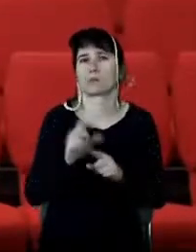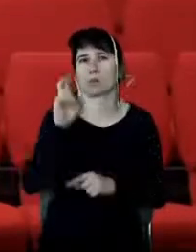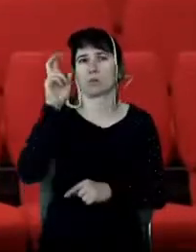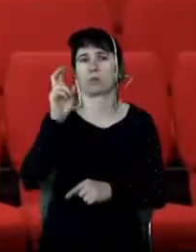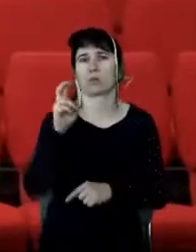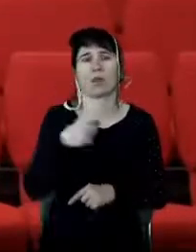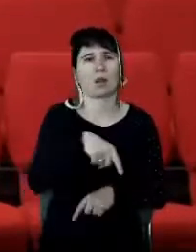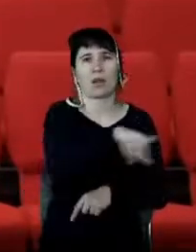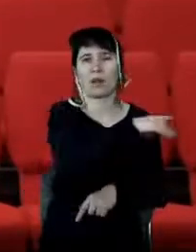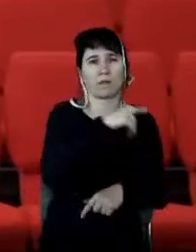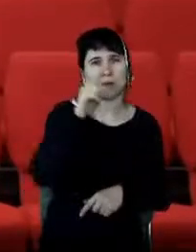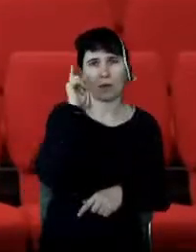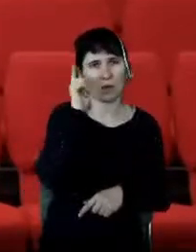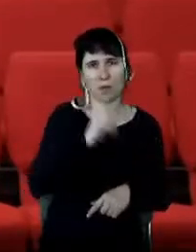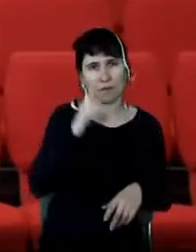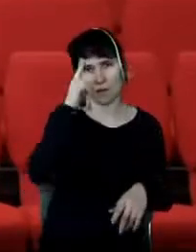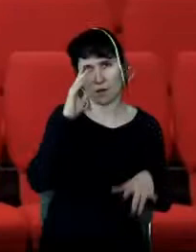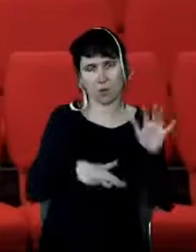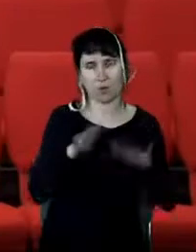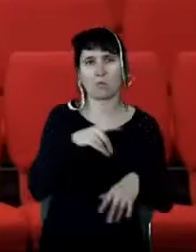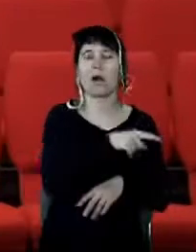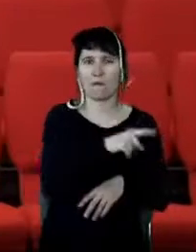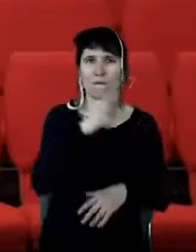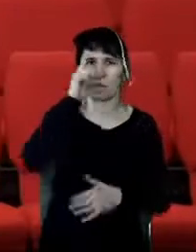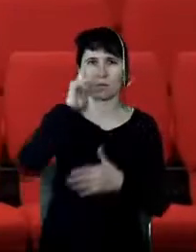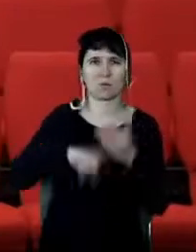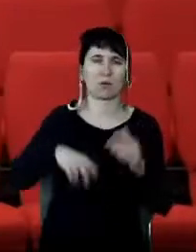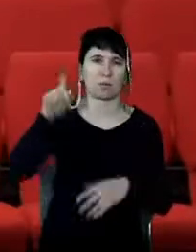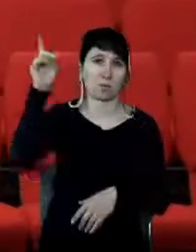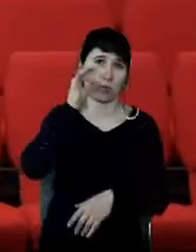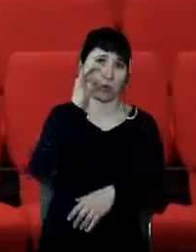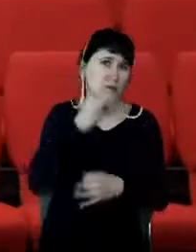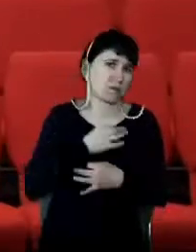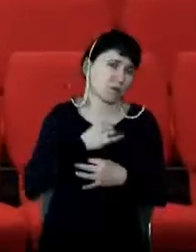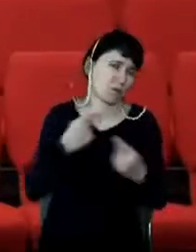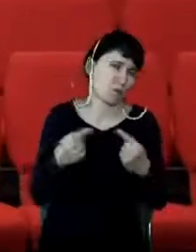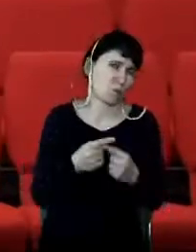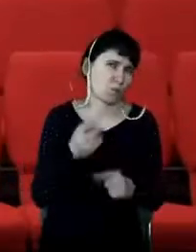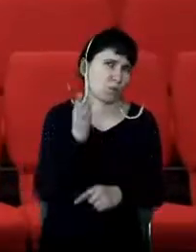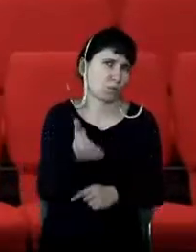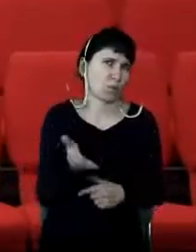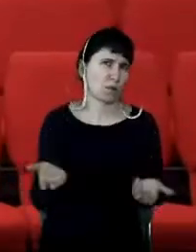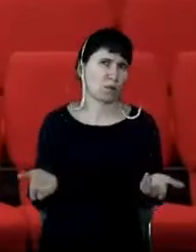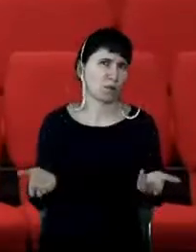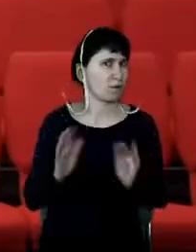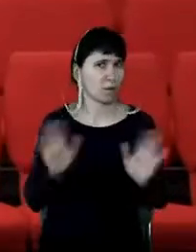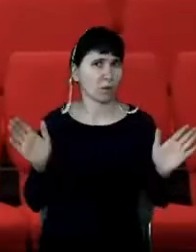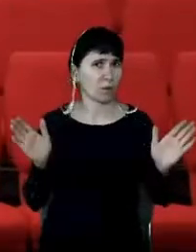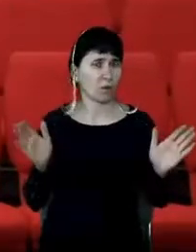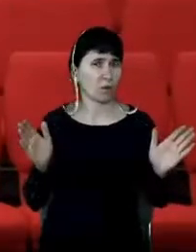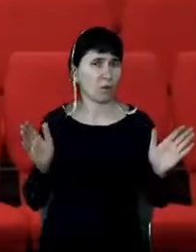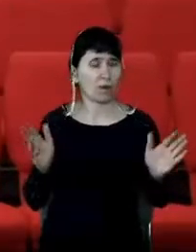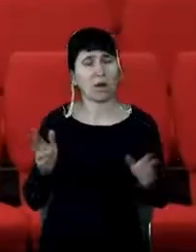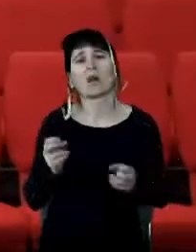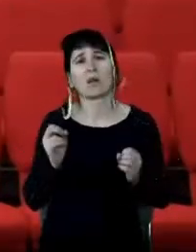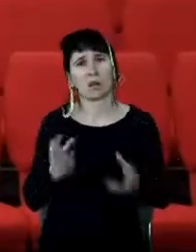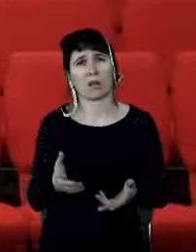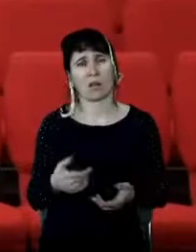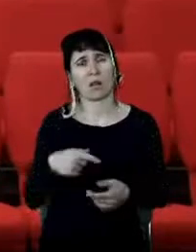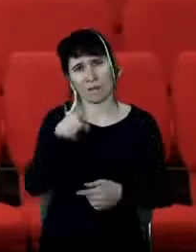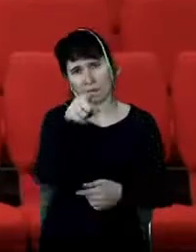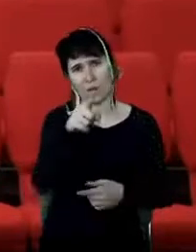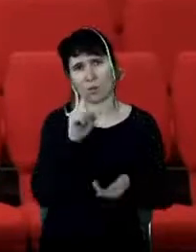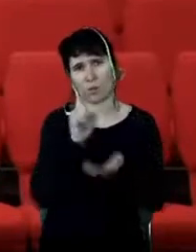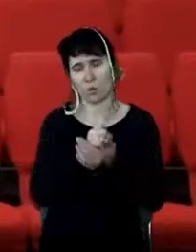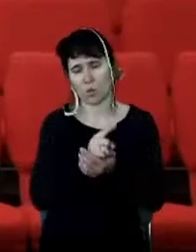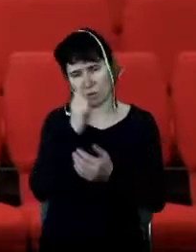євреїв. Хай Бог допоможе кожному із нас, щоб в нашому житті Божі слова були